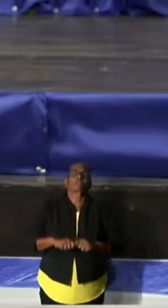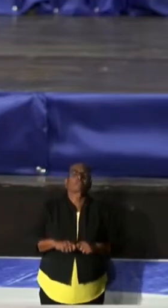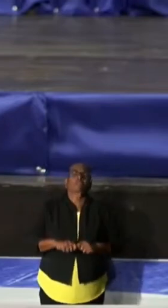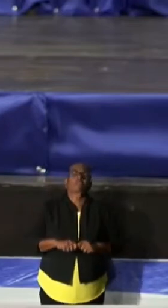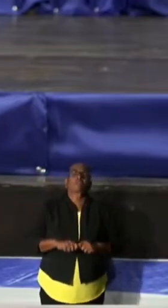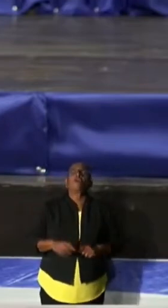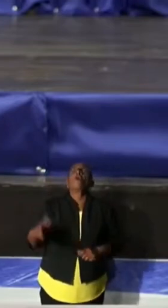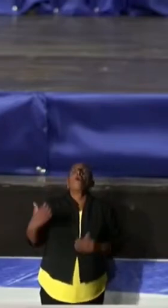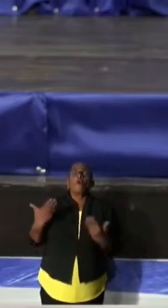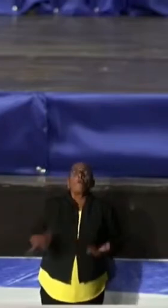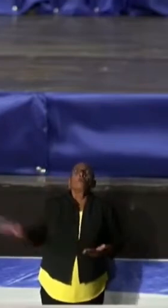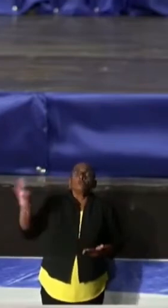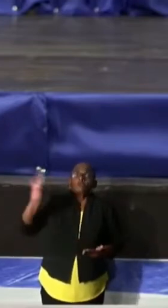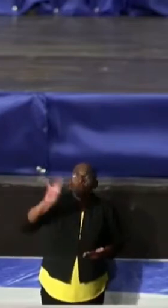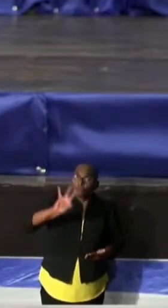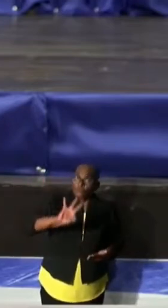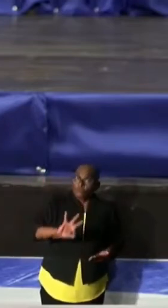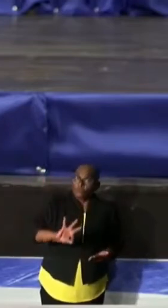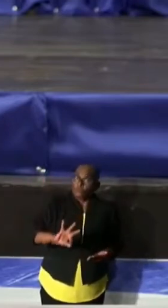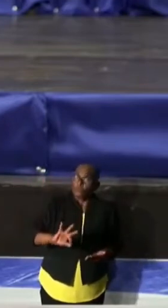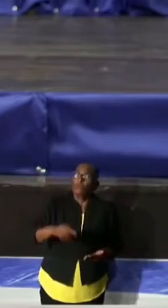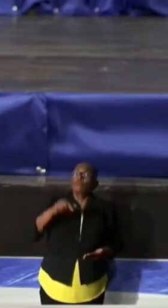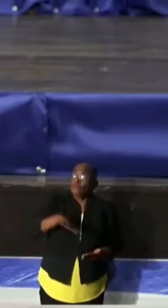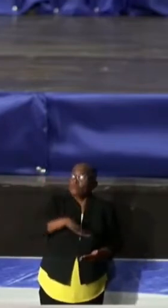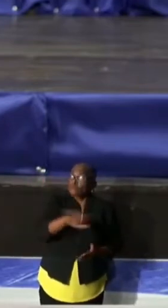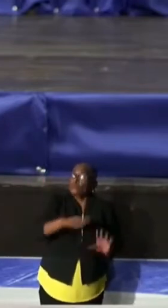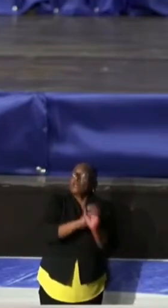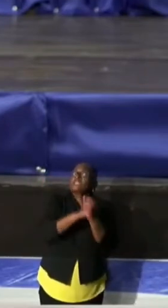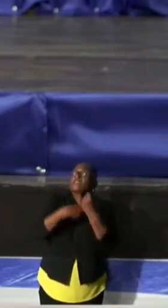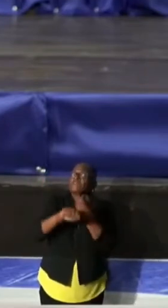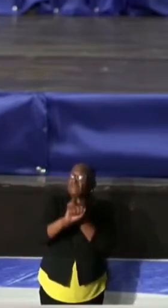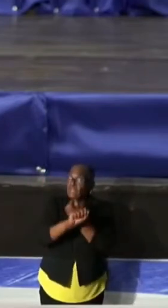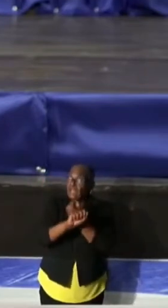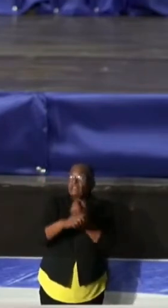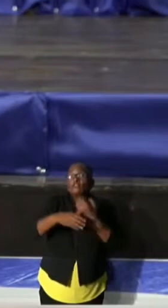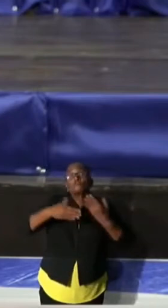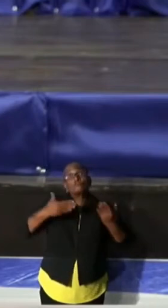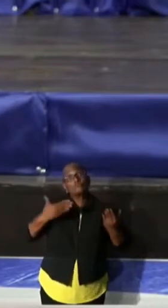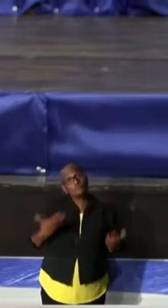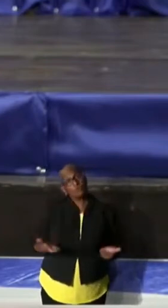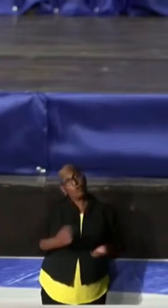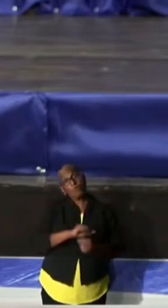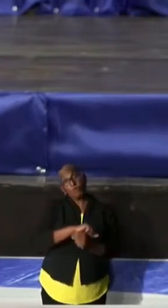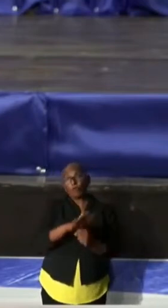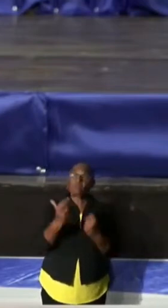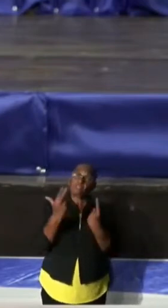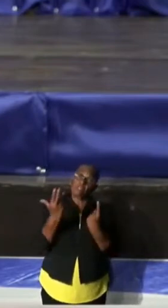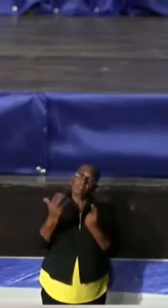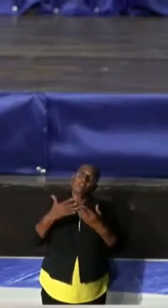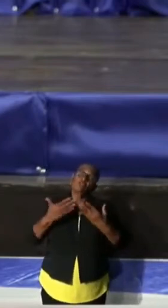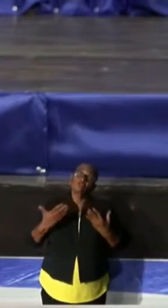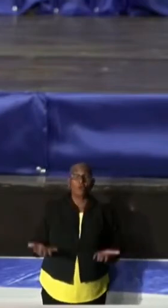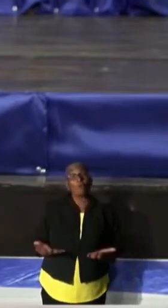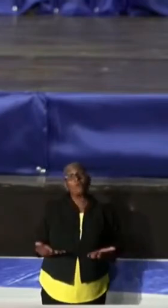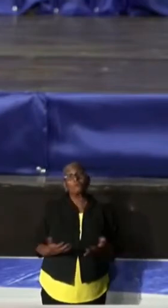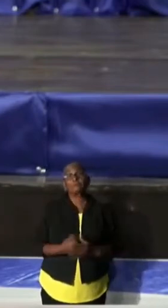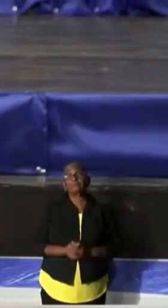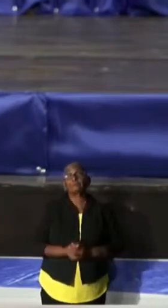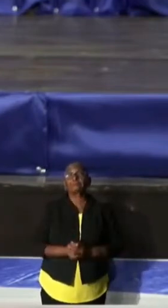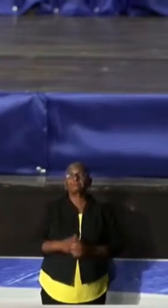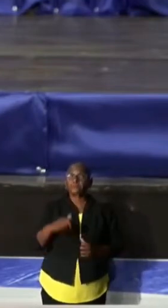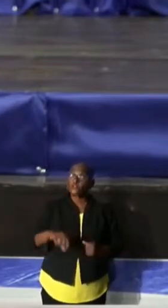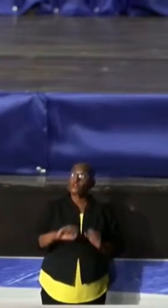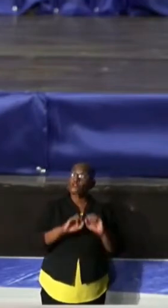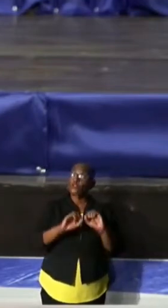Ze komen terug. Er zijn veranderde situaties. Helaas is dat nog eenmaal zo met COVID-19. Het is